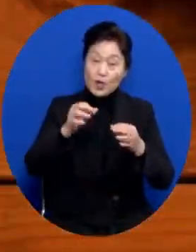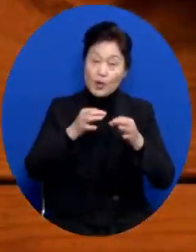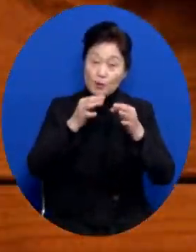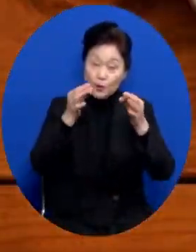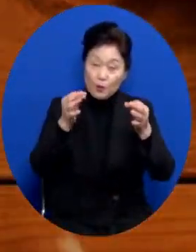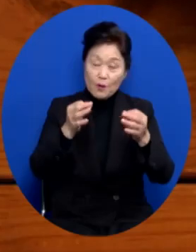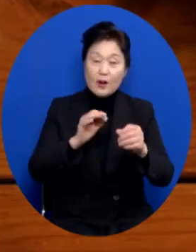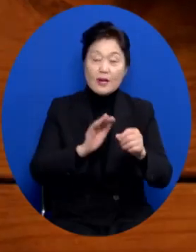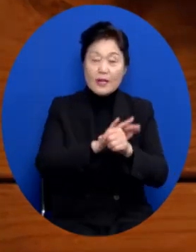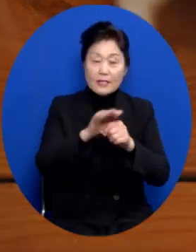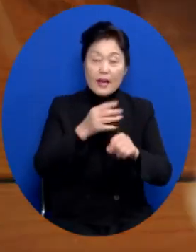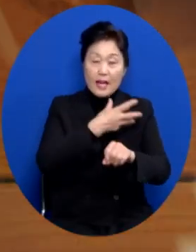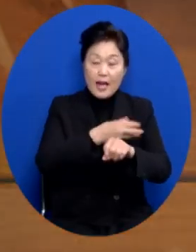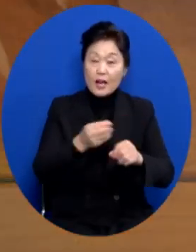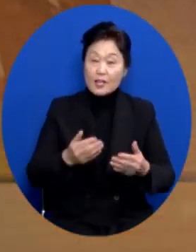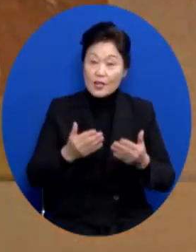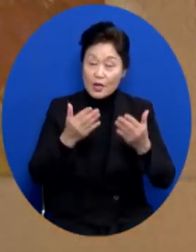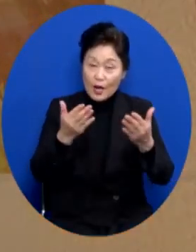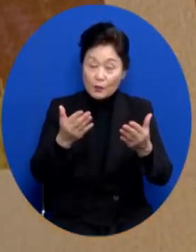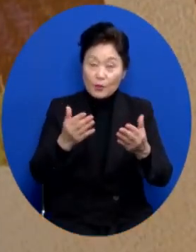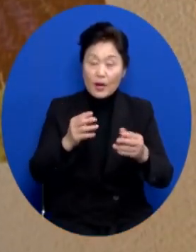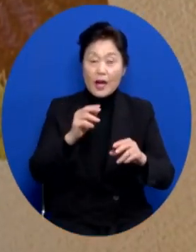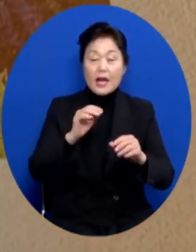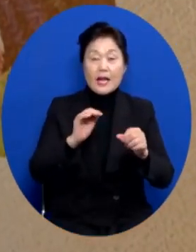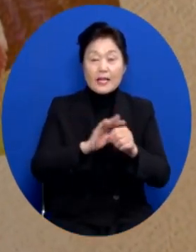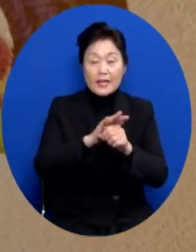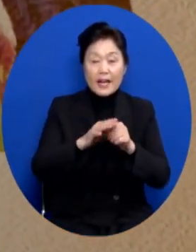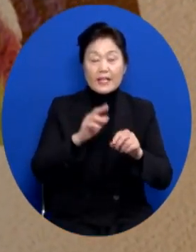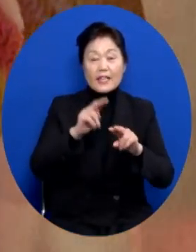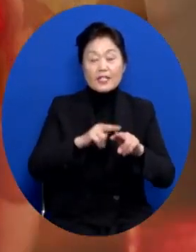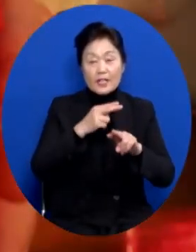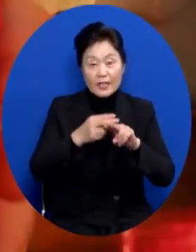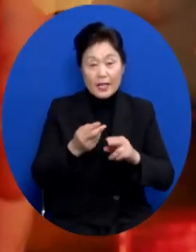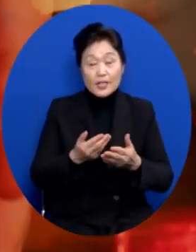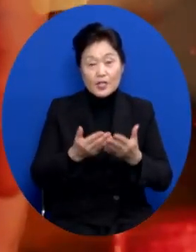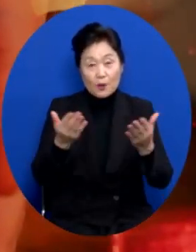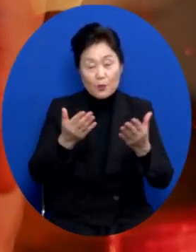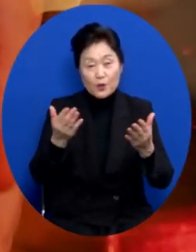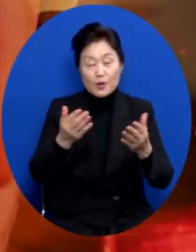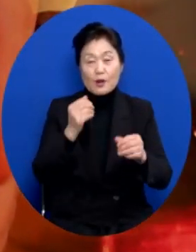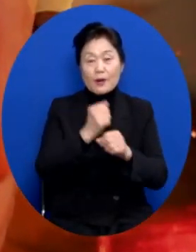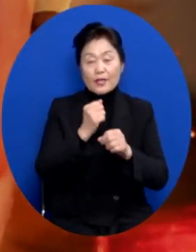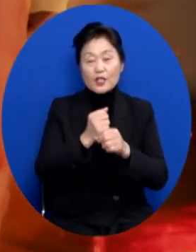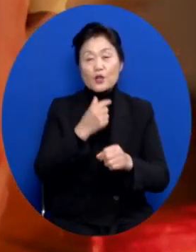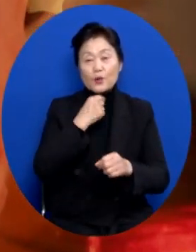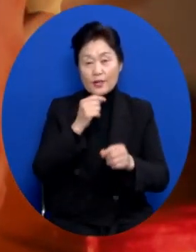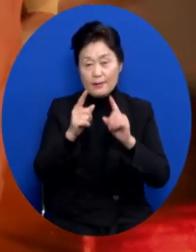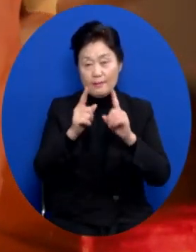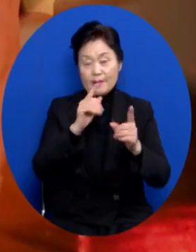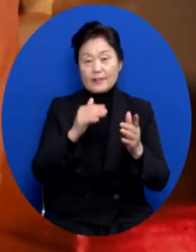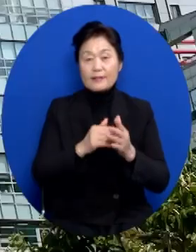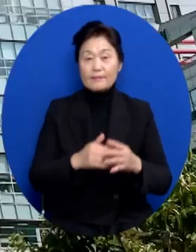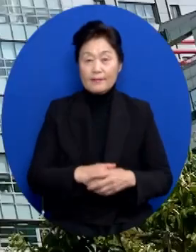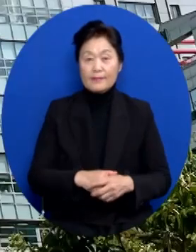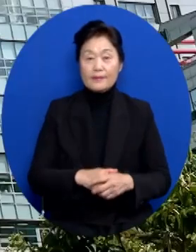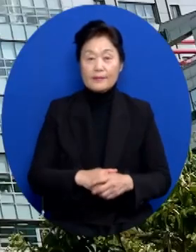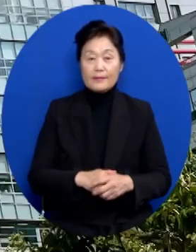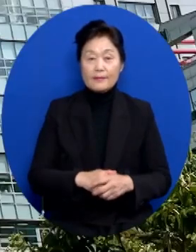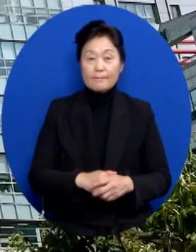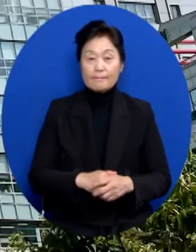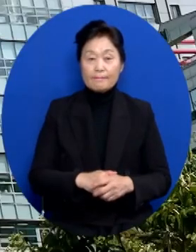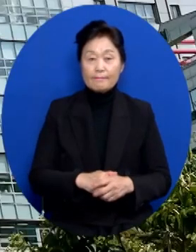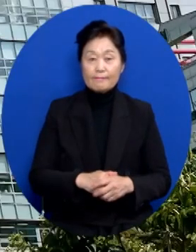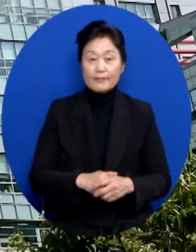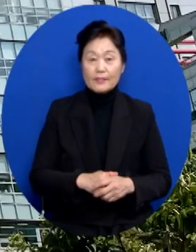참여와 취약계층 선물 나눔 등 새로운 성탄 문화를 교회로 만들어 나가고자 한다고 전했습니다.